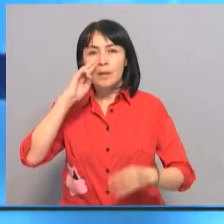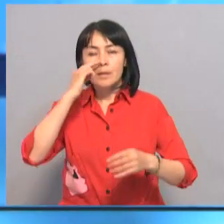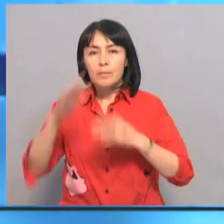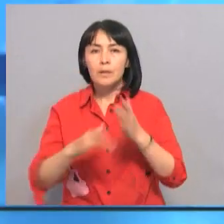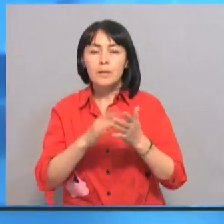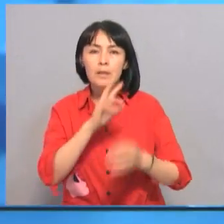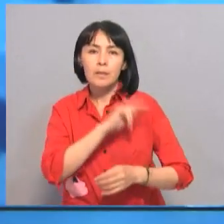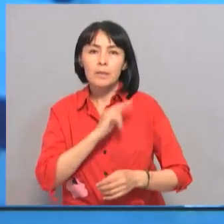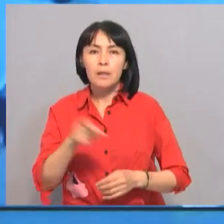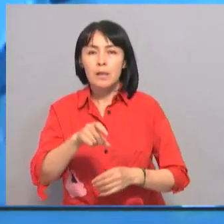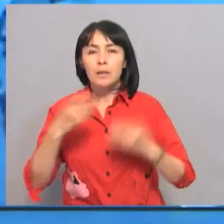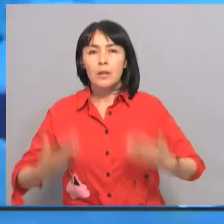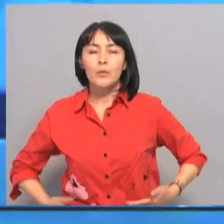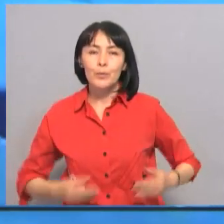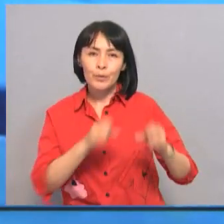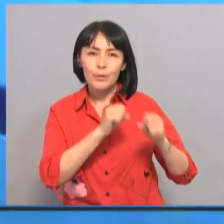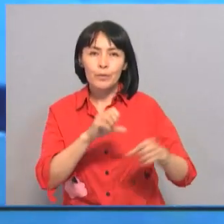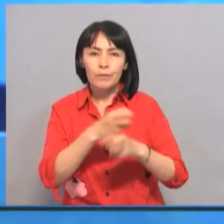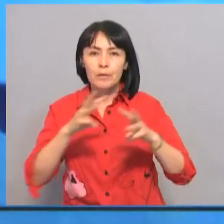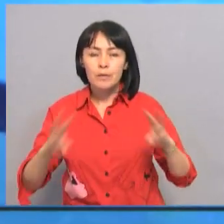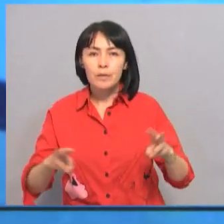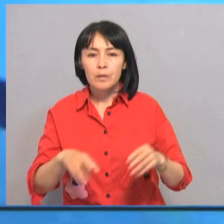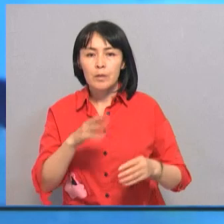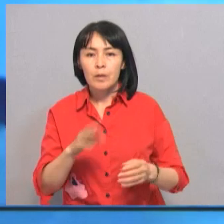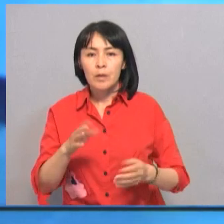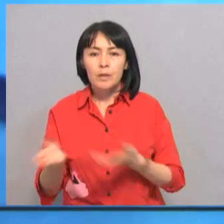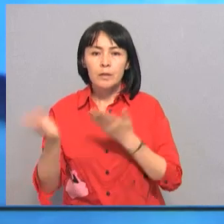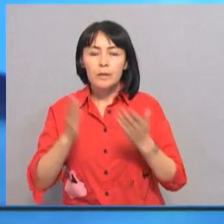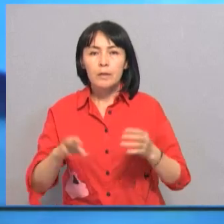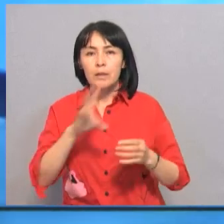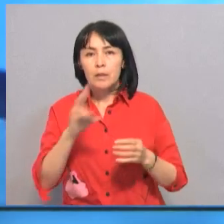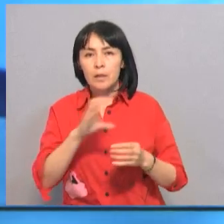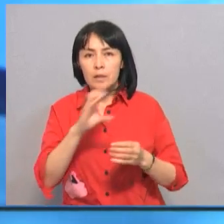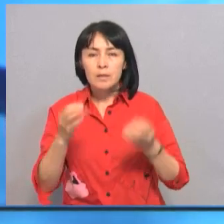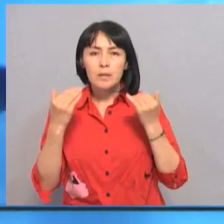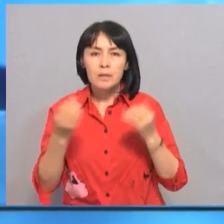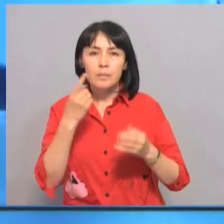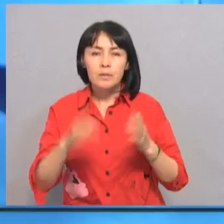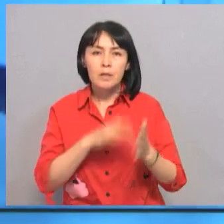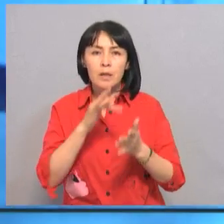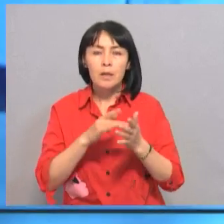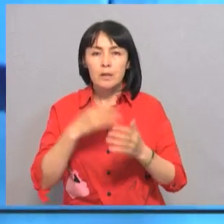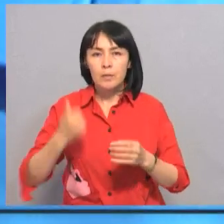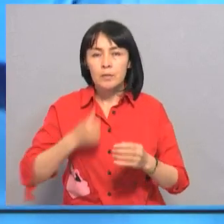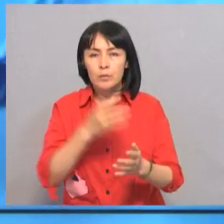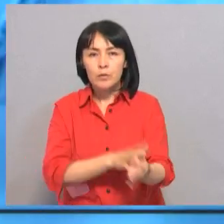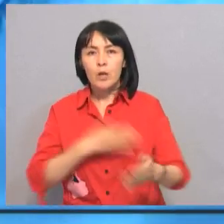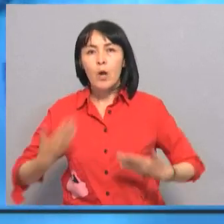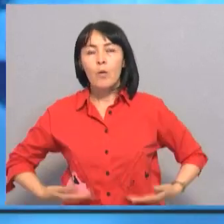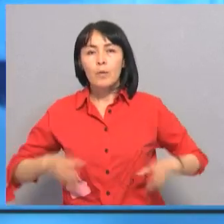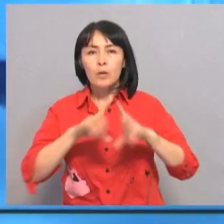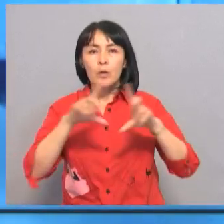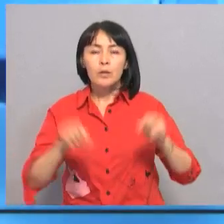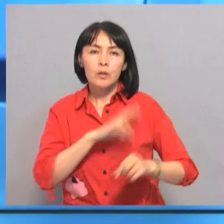Шымкентке еңбек және халықты әлеуметтік қорғау вице-министрі жұмыс сапарымен келді. Назгүл Сағындықова алдымен қаладағы белсенді ұзақ өмір